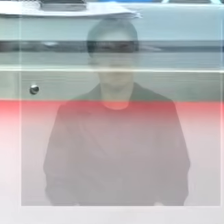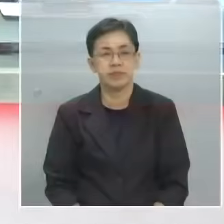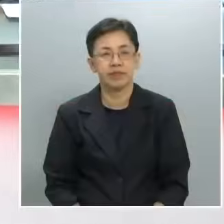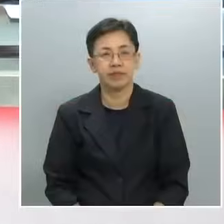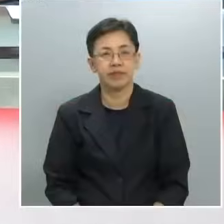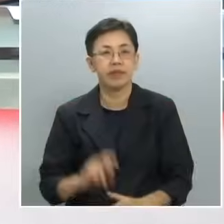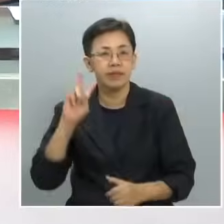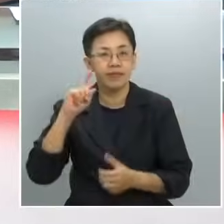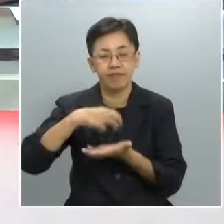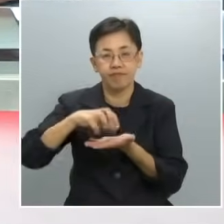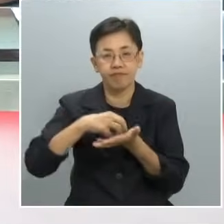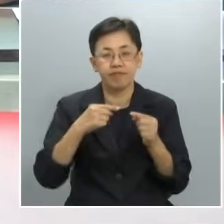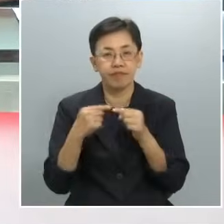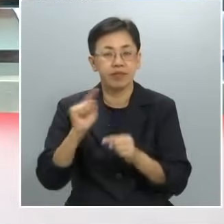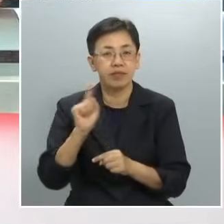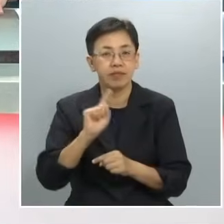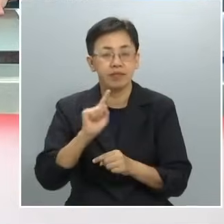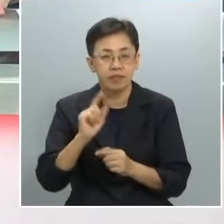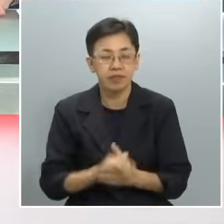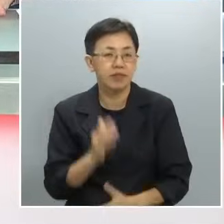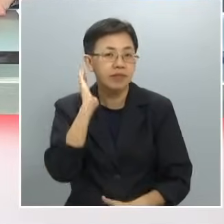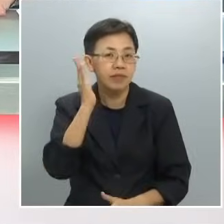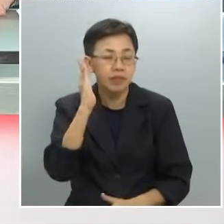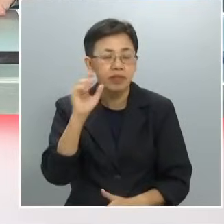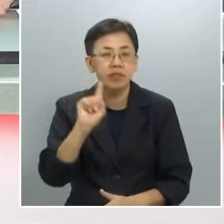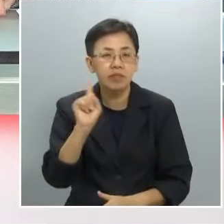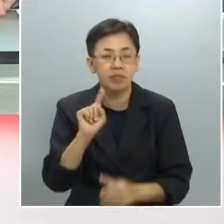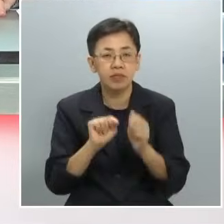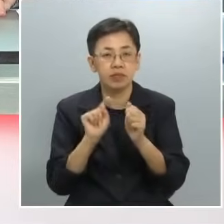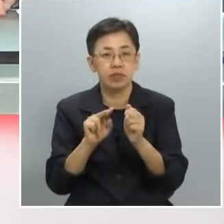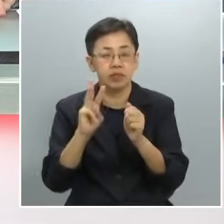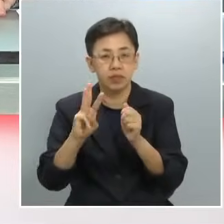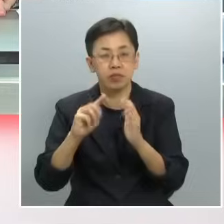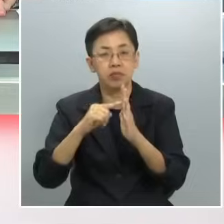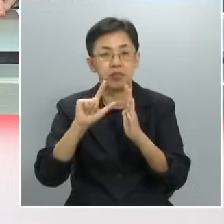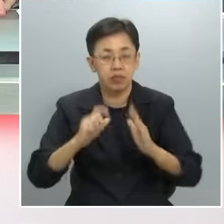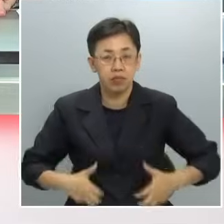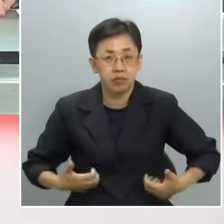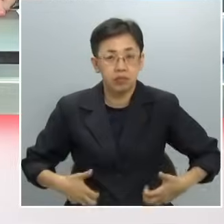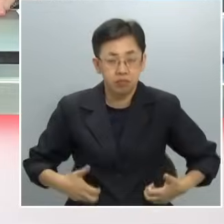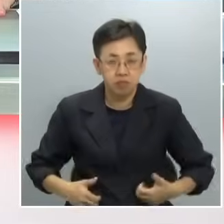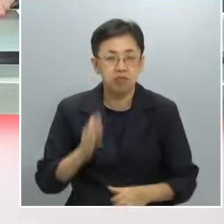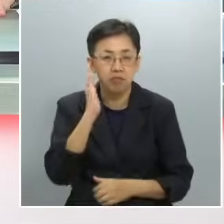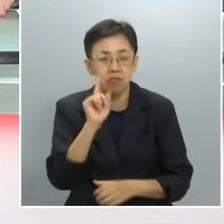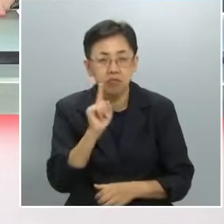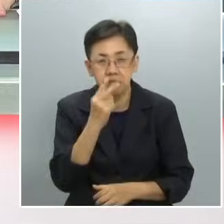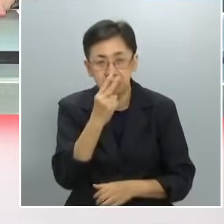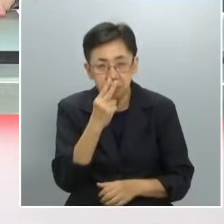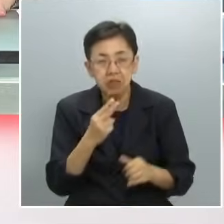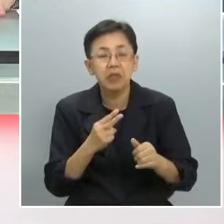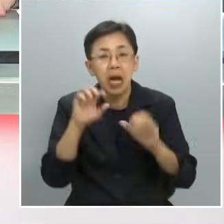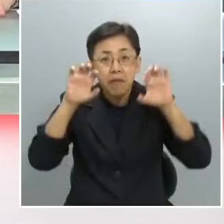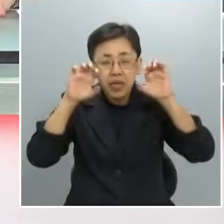มาตามกันต่อนะคะกรณีของลุงวิเชียรอยู่ที่ท่าวุ้งลพบุรีลุงวิเชียรเนี่ยบอกว่าตัวเองเนี่ยเจอกระสือจนถึงตอน